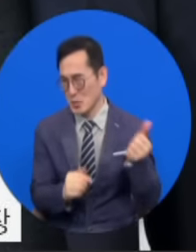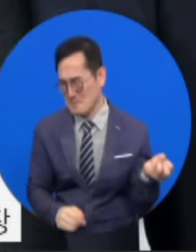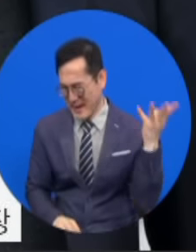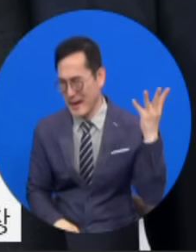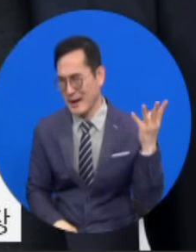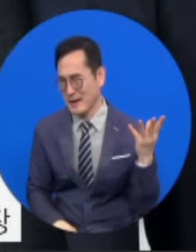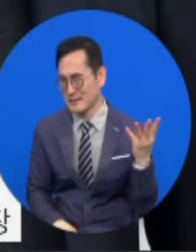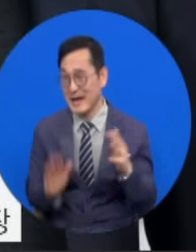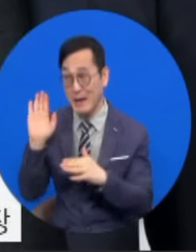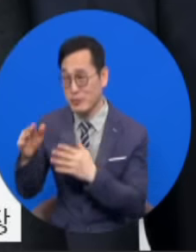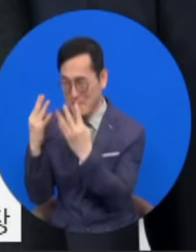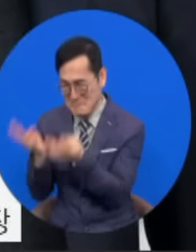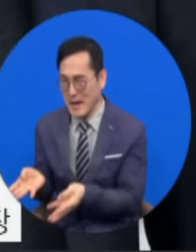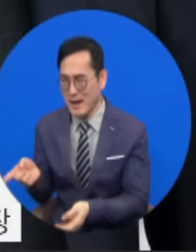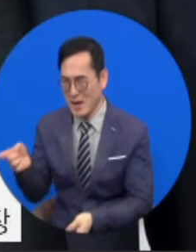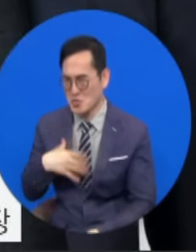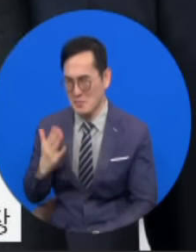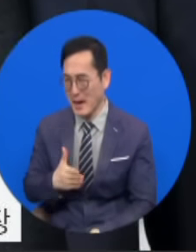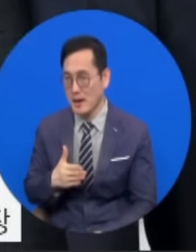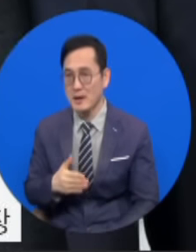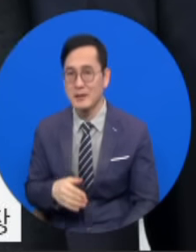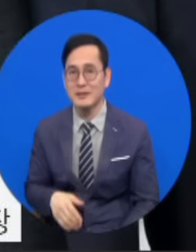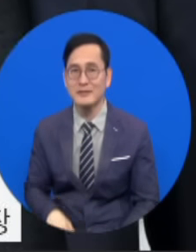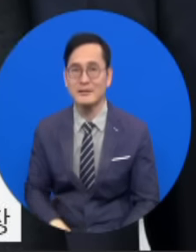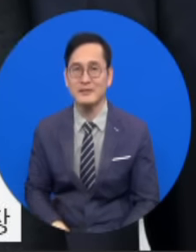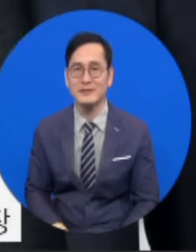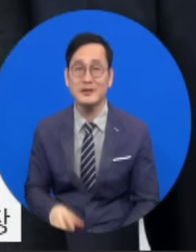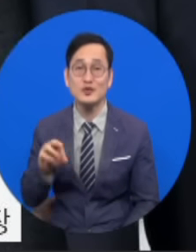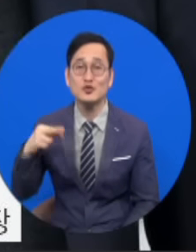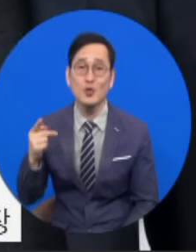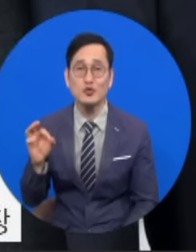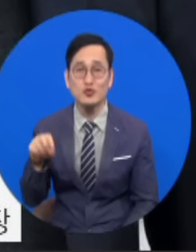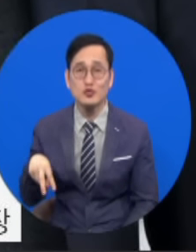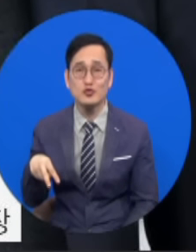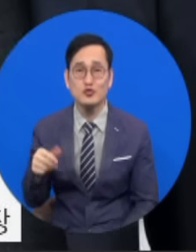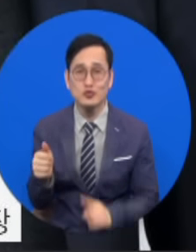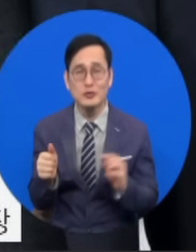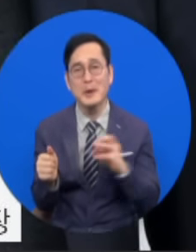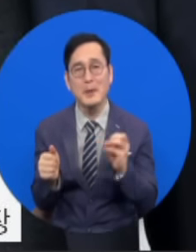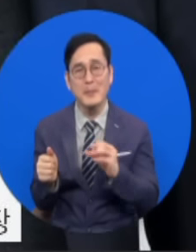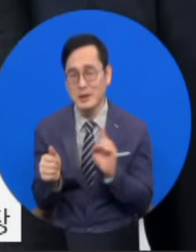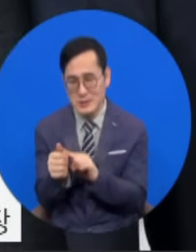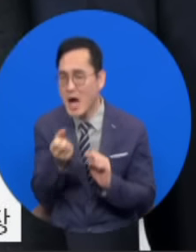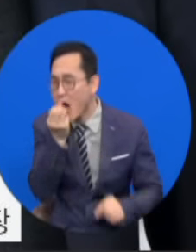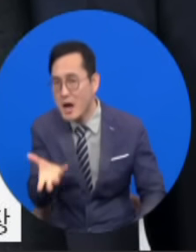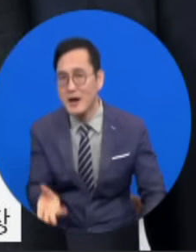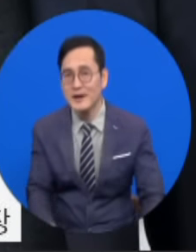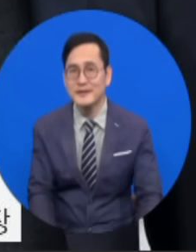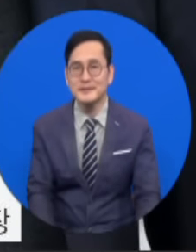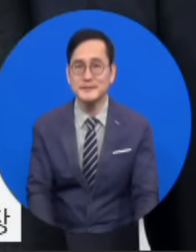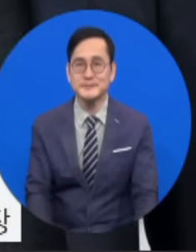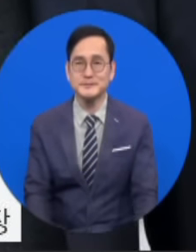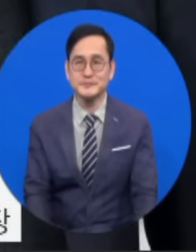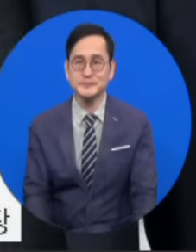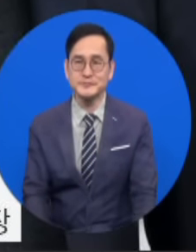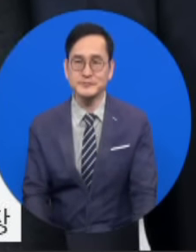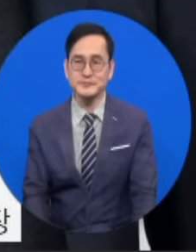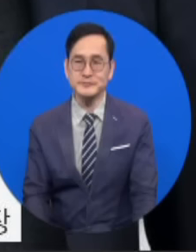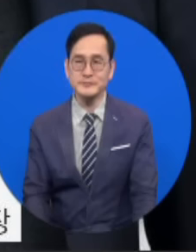있다라고 얘기했다는 김만배 발언 유등교 입을 통해서 전해졌었다 과거의 발언들도 다시금 떠오릅니다